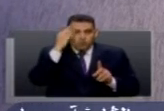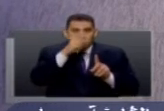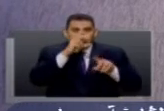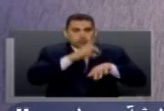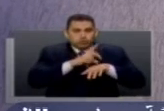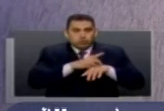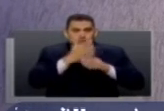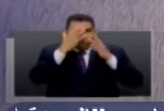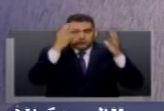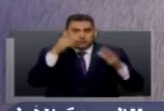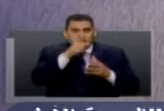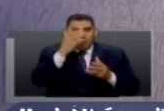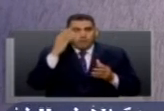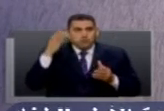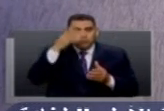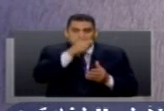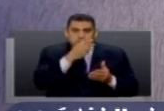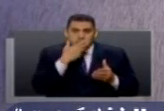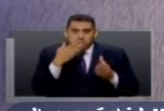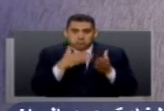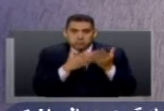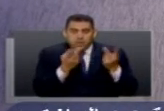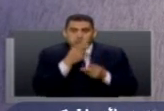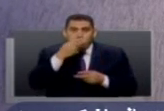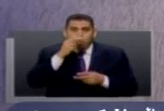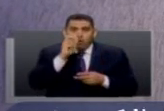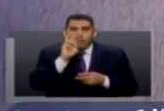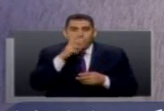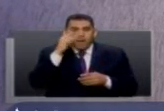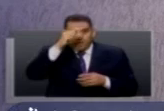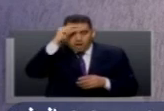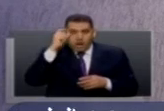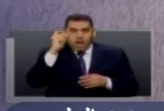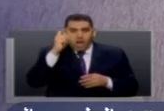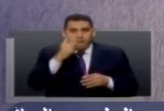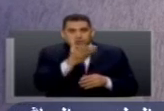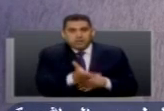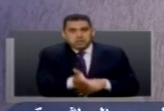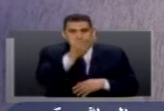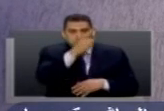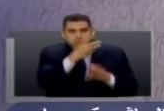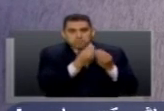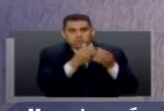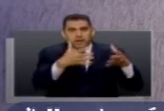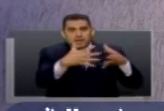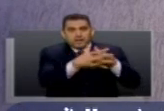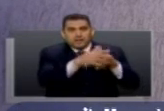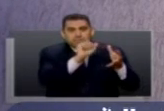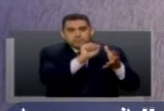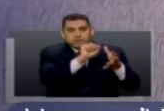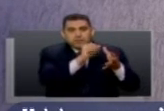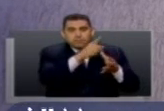وذهب الى هناك ورجع لا عقبه بن معيط رجل من سادات كفار قريش فهو من عين القبيله كان رجلا